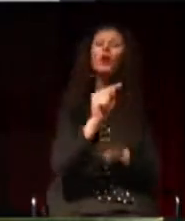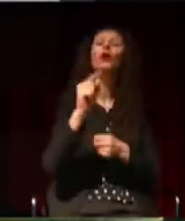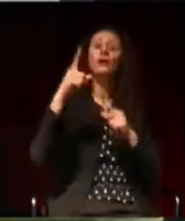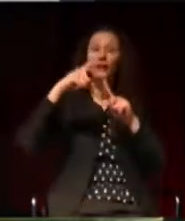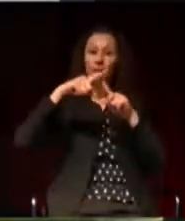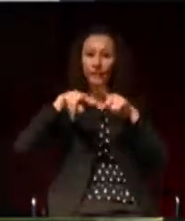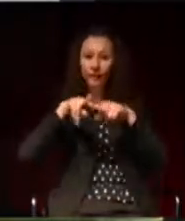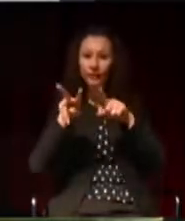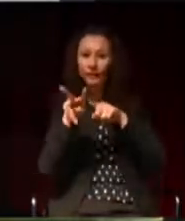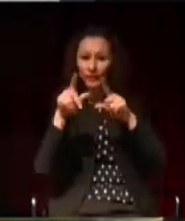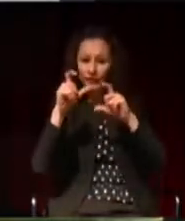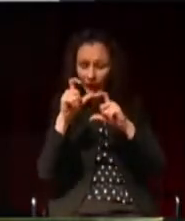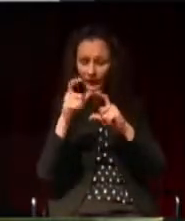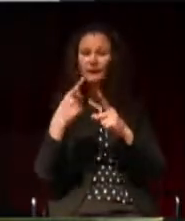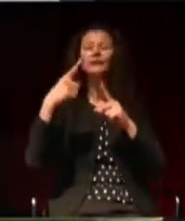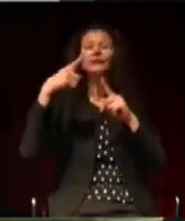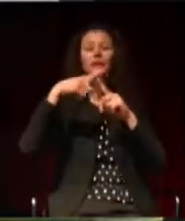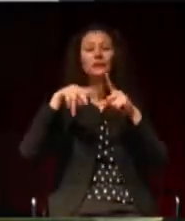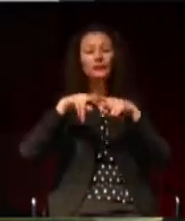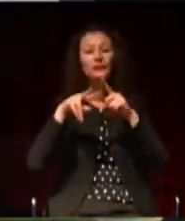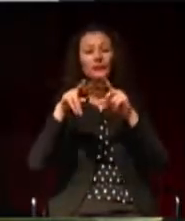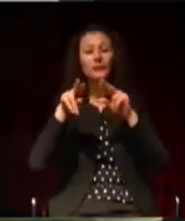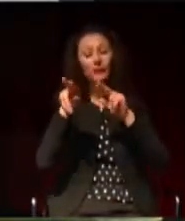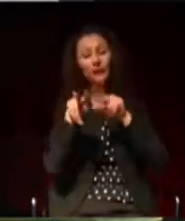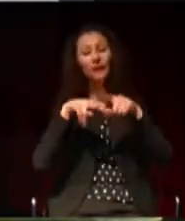taks, kaks, yükseklik